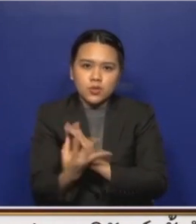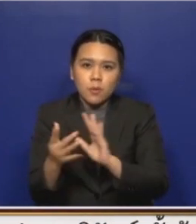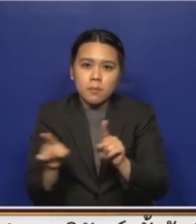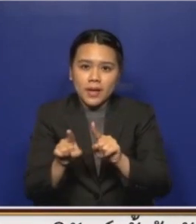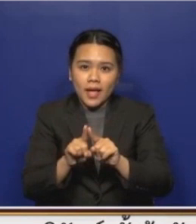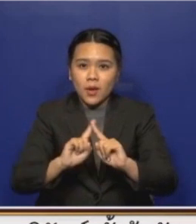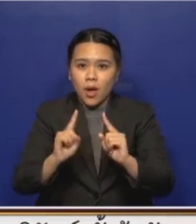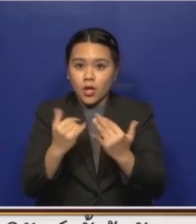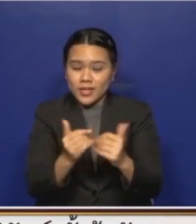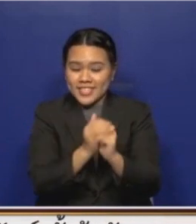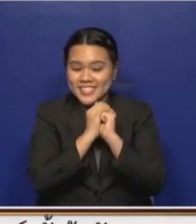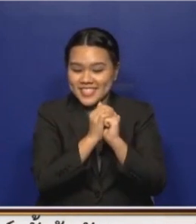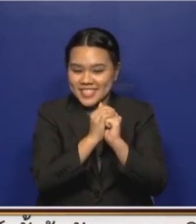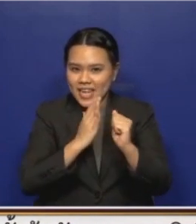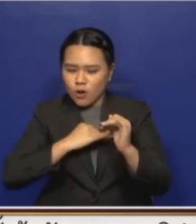ไปฮะ